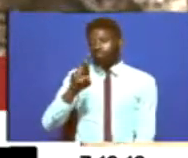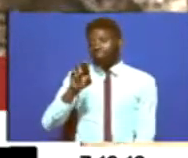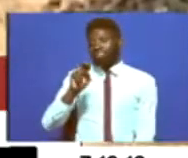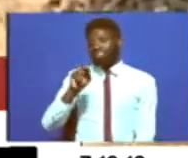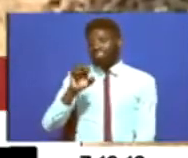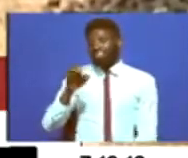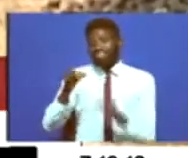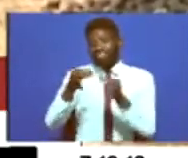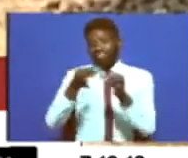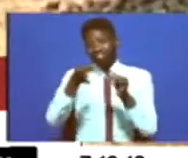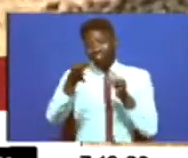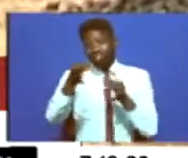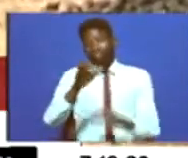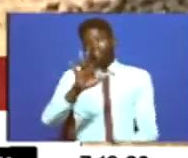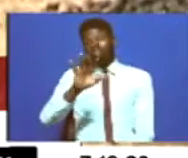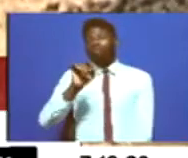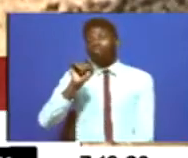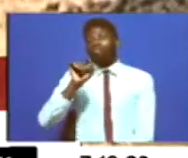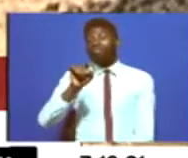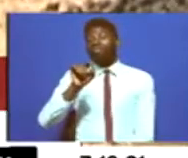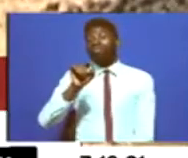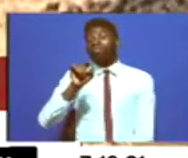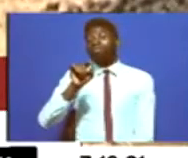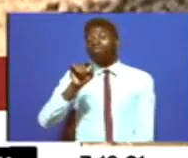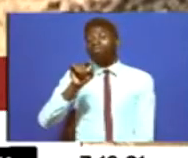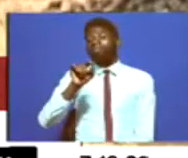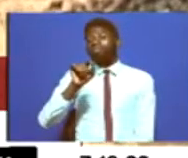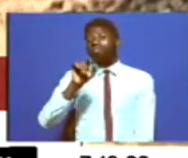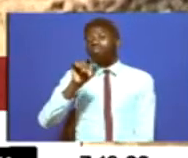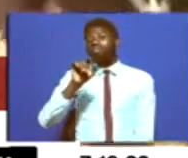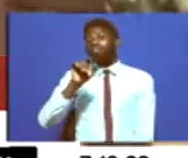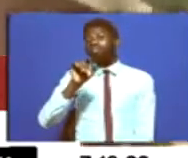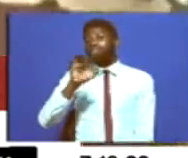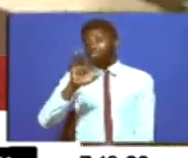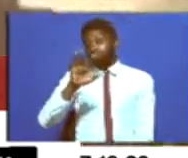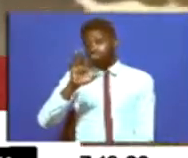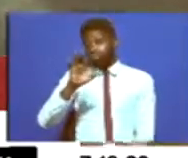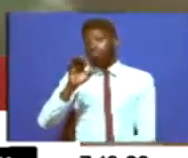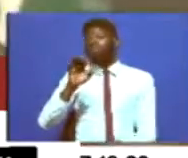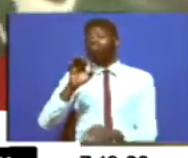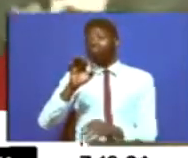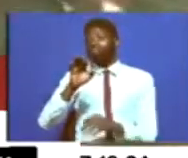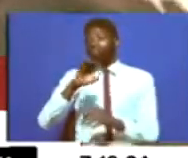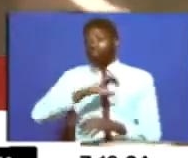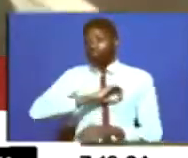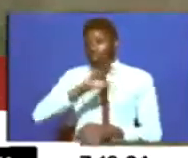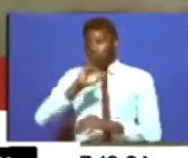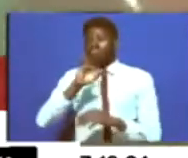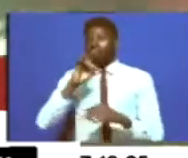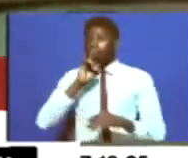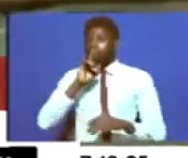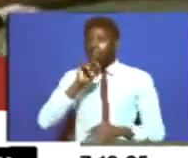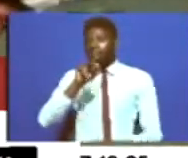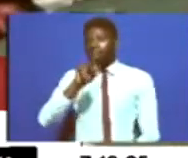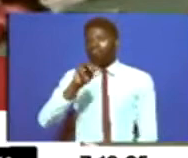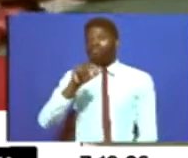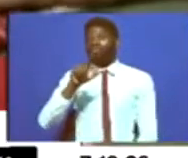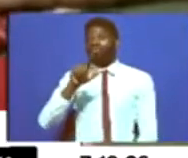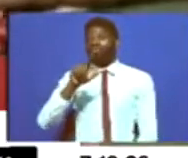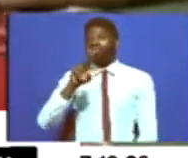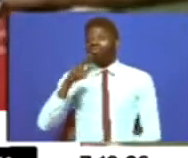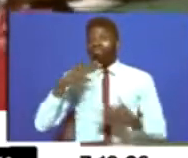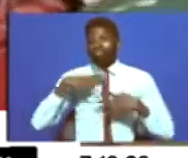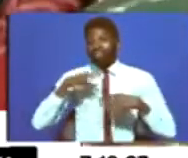amekuwa akilengwa na maafisa wa kituo cha polisi cha Kamulu. Alifichua kuwa watu wasiojulikana wamekuwa wakidai umiliki wa